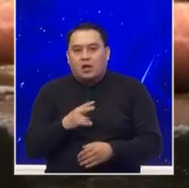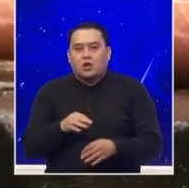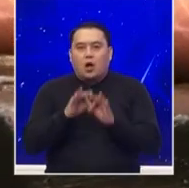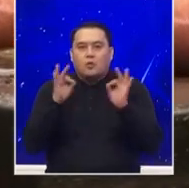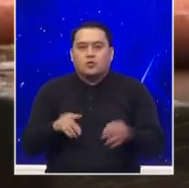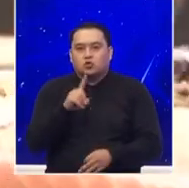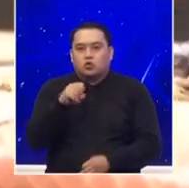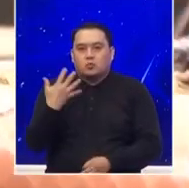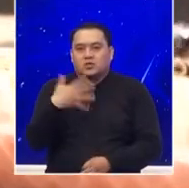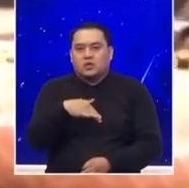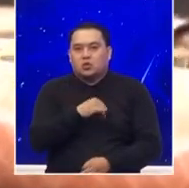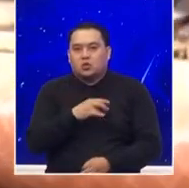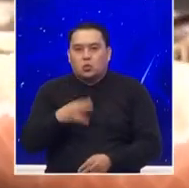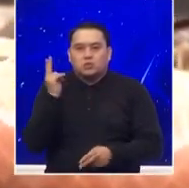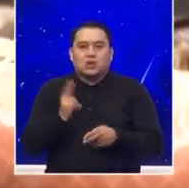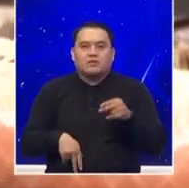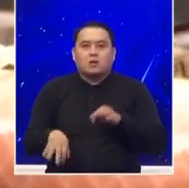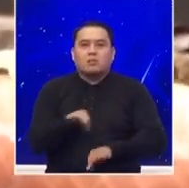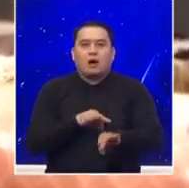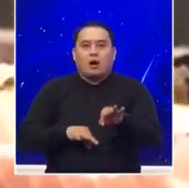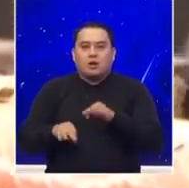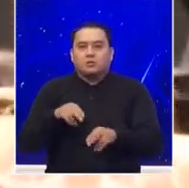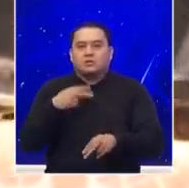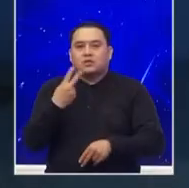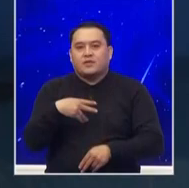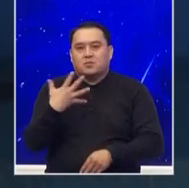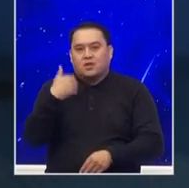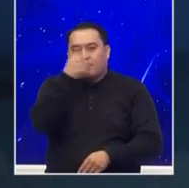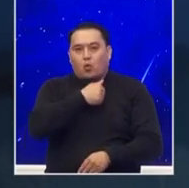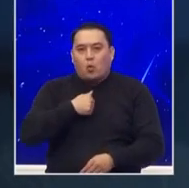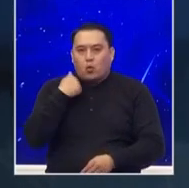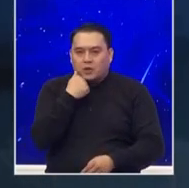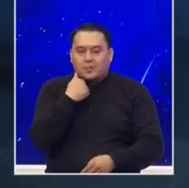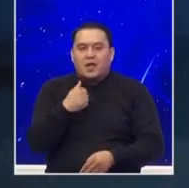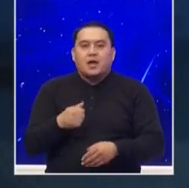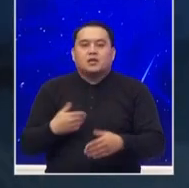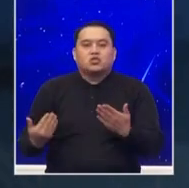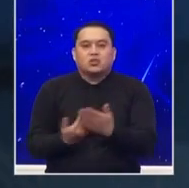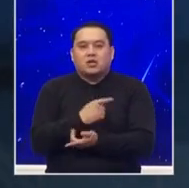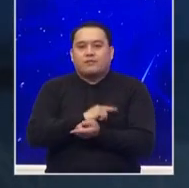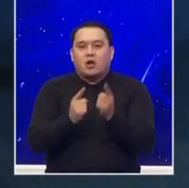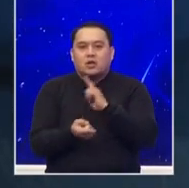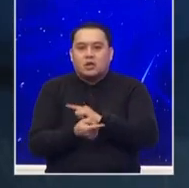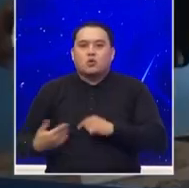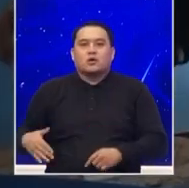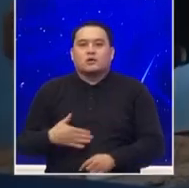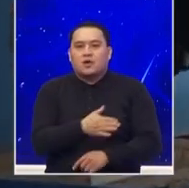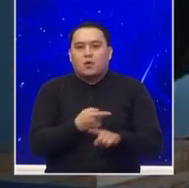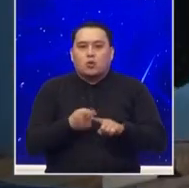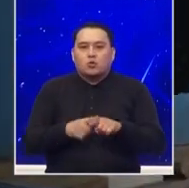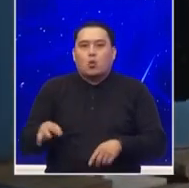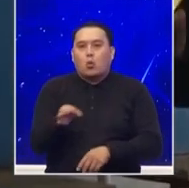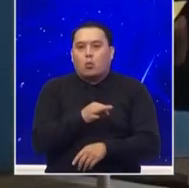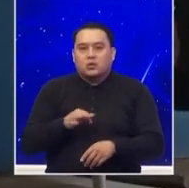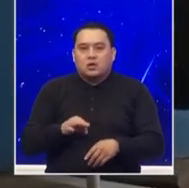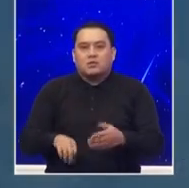до 150 тонн. Завершение проекта ожидается к концу 2025 года. Переориентация на рыбоводство в